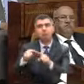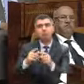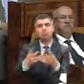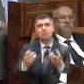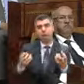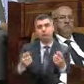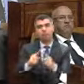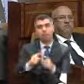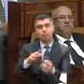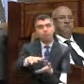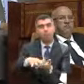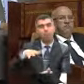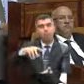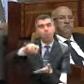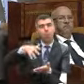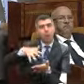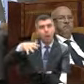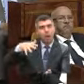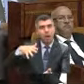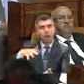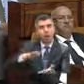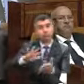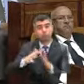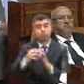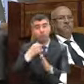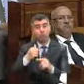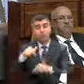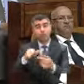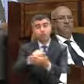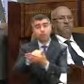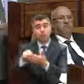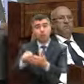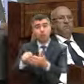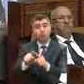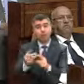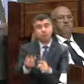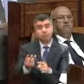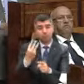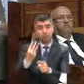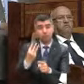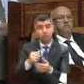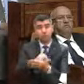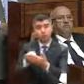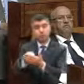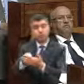كتشري البوطافيه 3 طن ما بين 300 و400 درهم، ودابا قلت لنا 99%، حنا